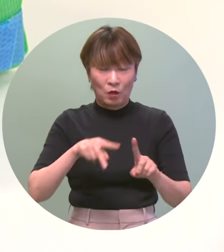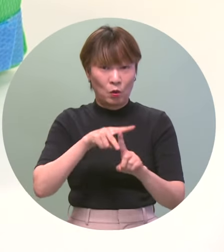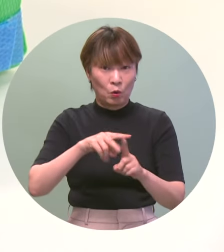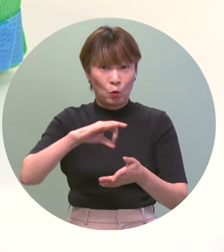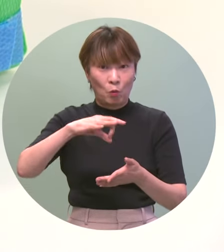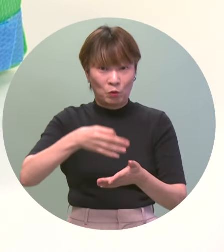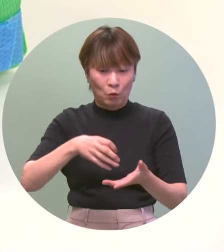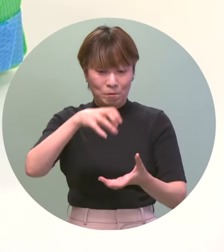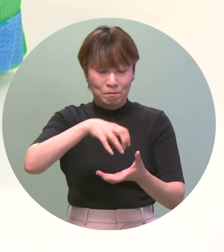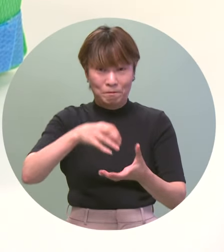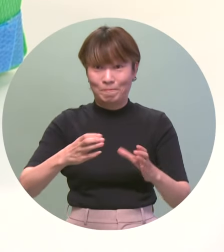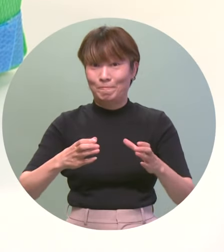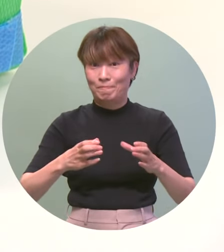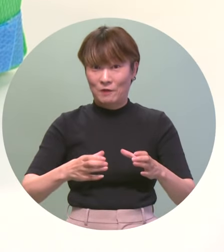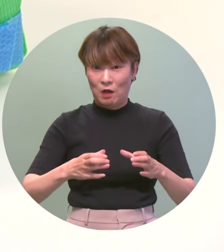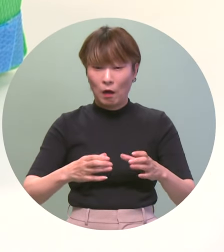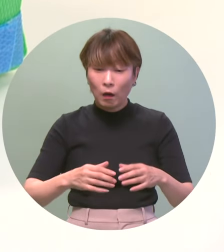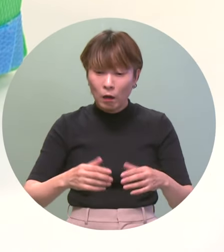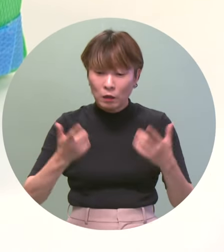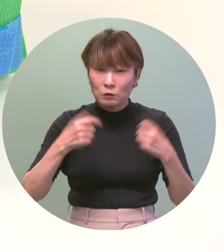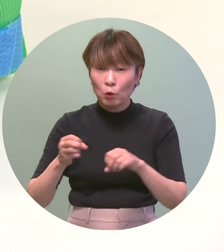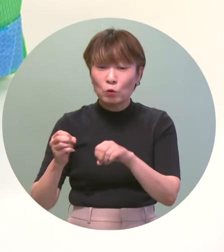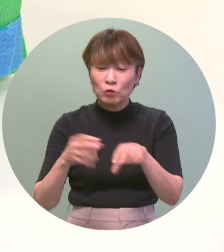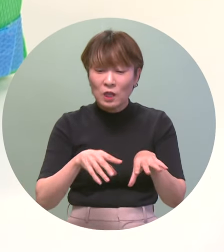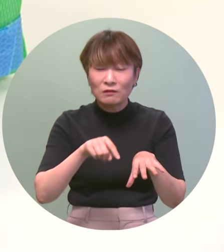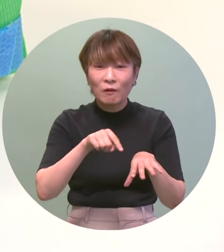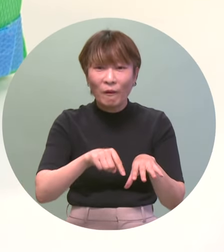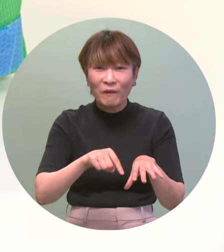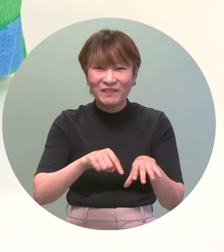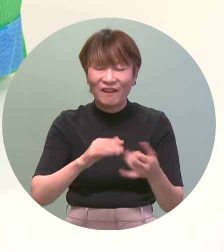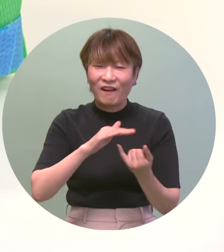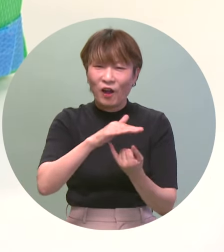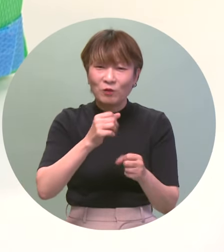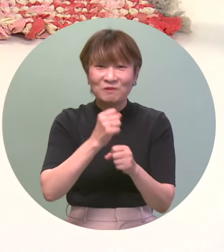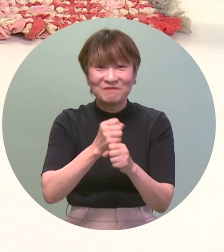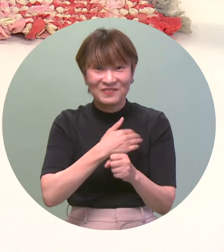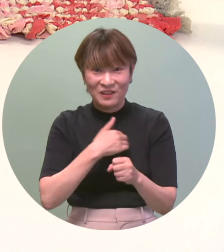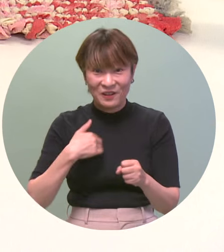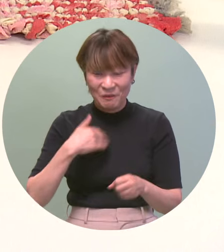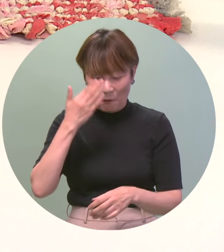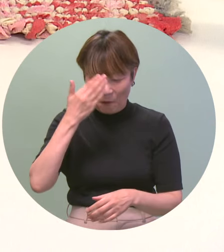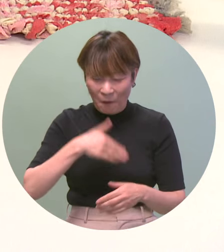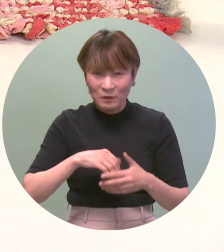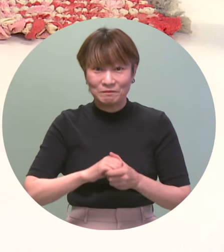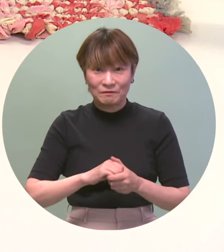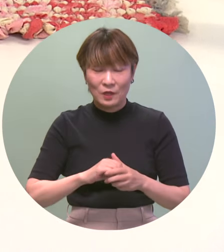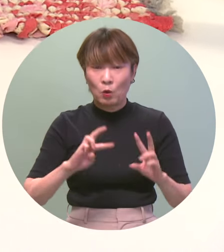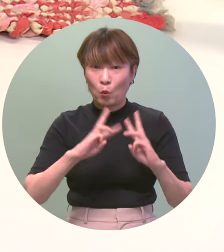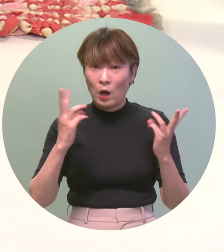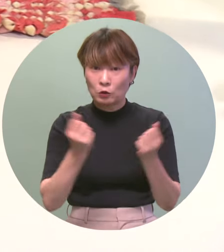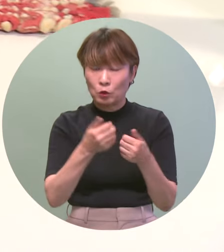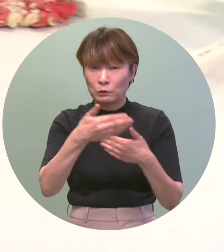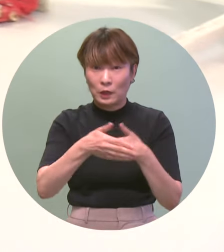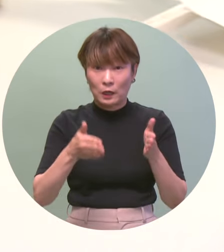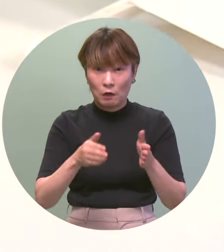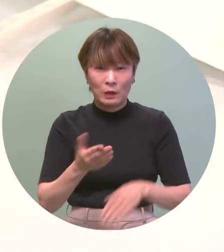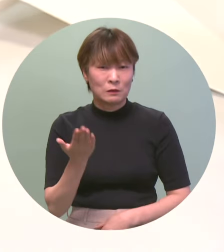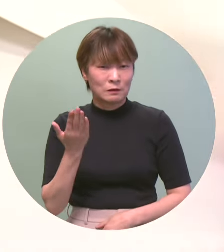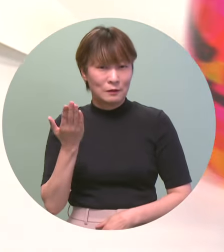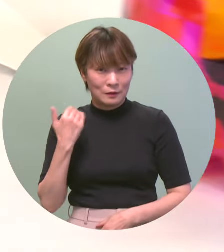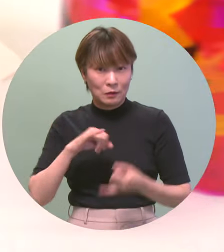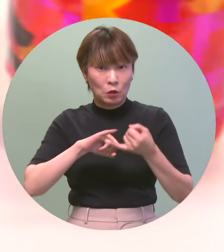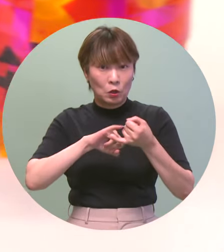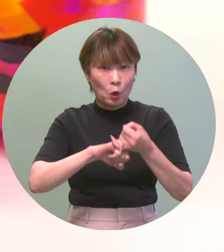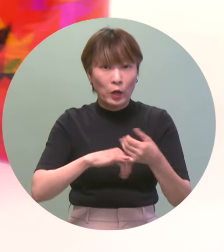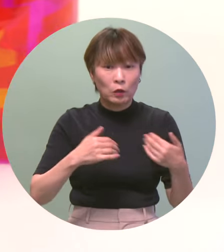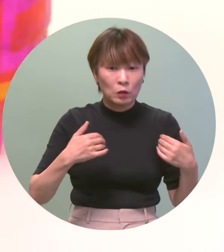捨ててしまうものでこんなに可愛らしいものが作れるんですね。 ワークショップ体験は事前の予約が必要